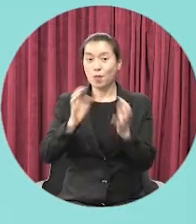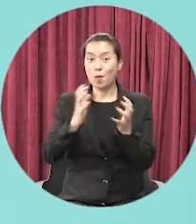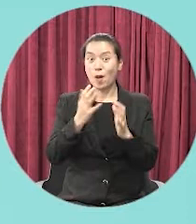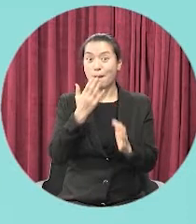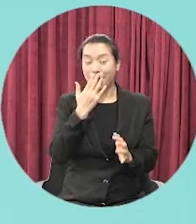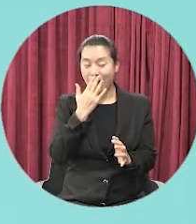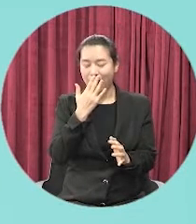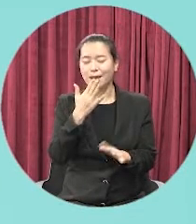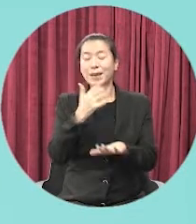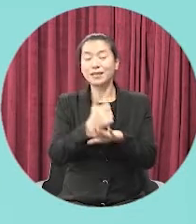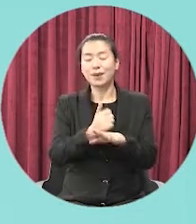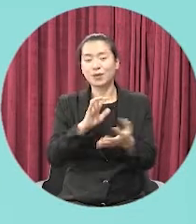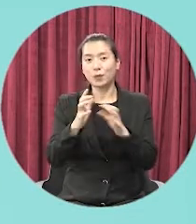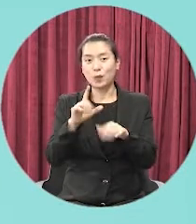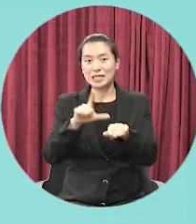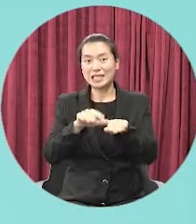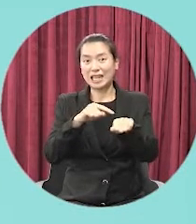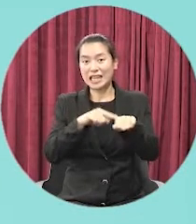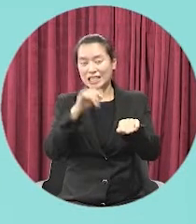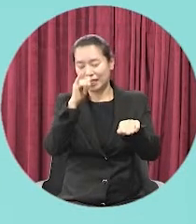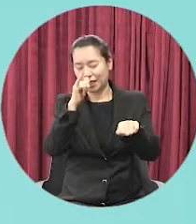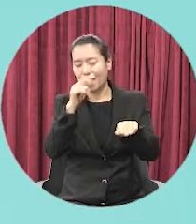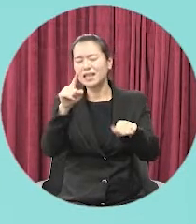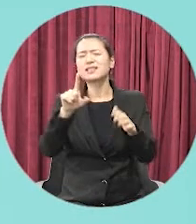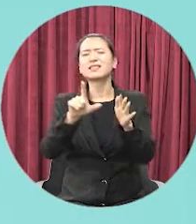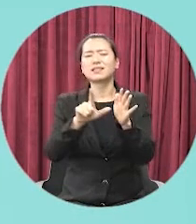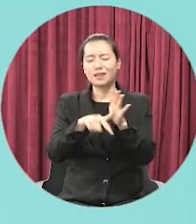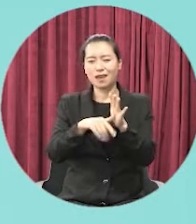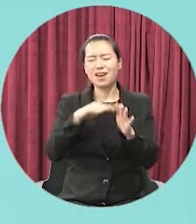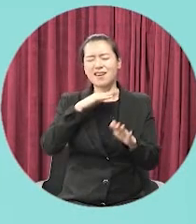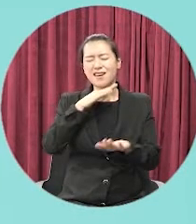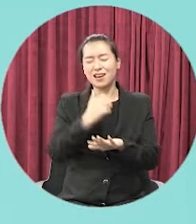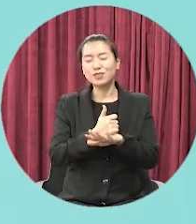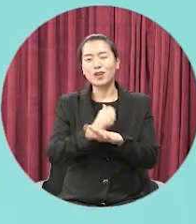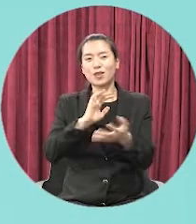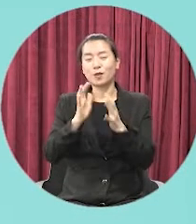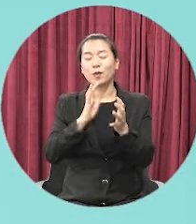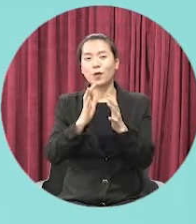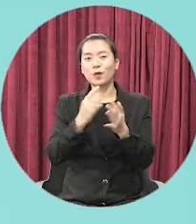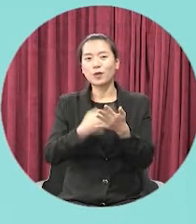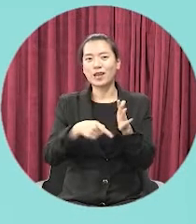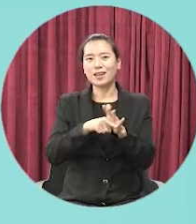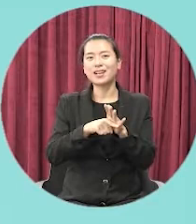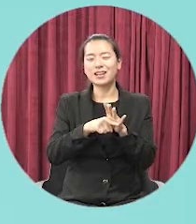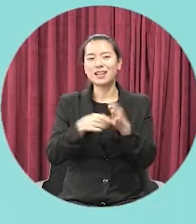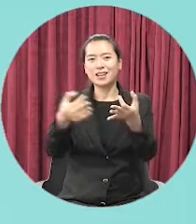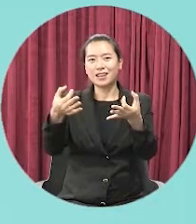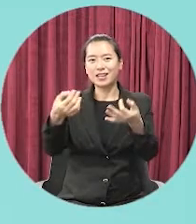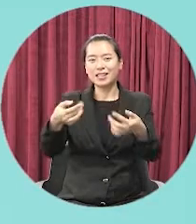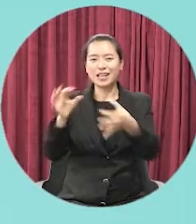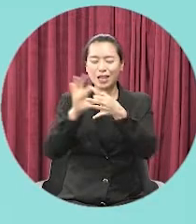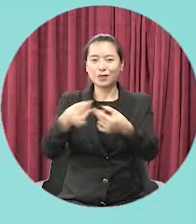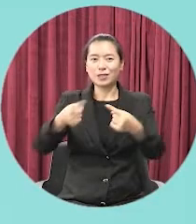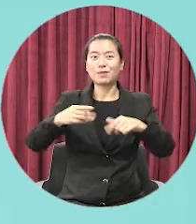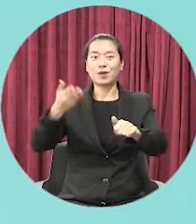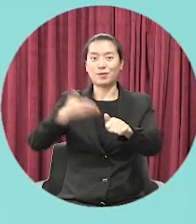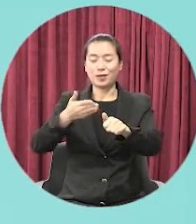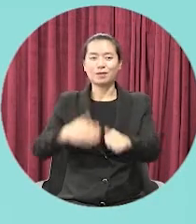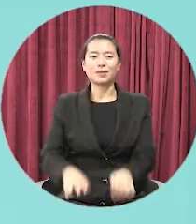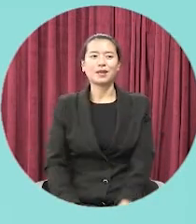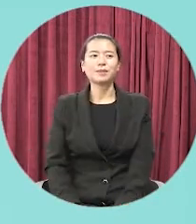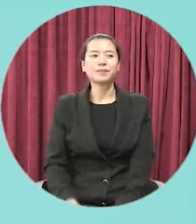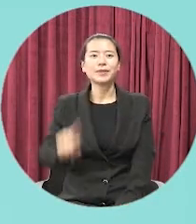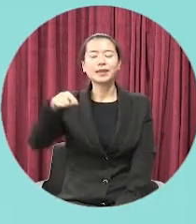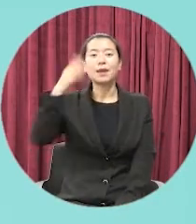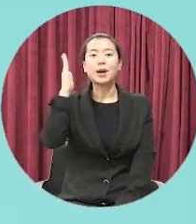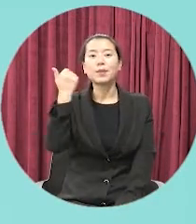그 때 같이 토론하고 질문 하도록 하겠습니다 같이좀 참 해주시면 감사하겠습니다 다음으로는